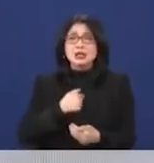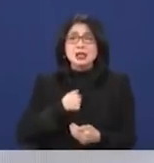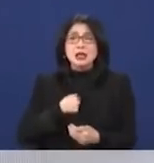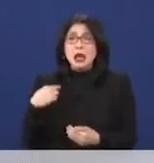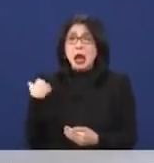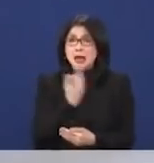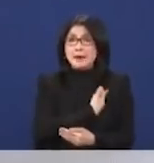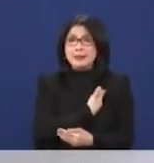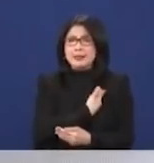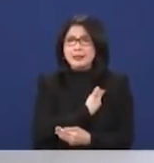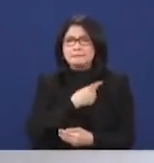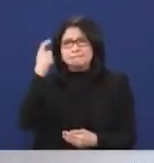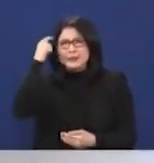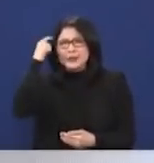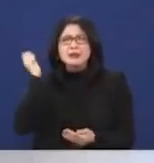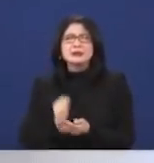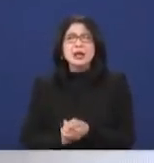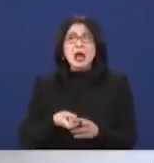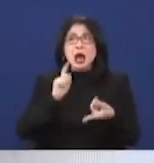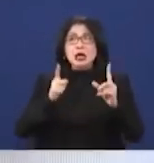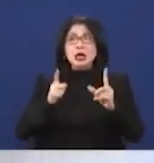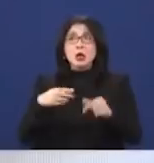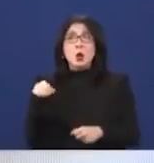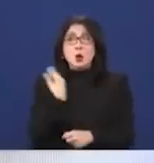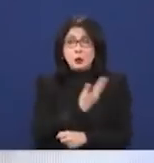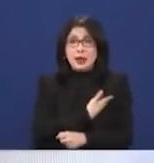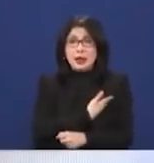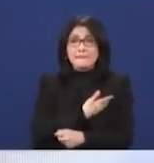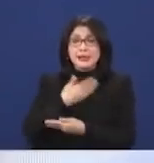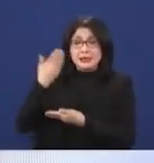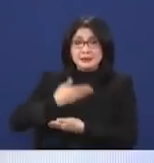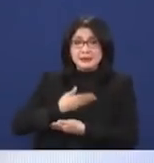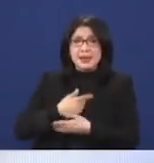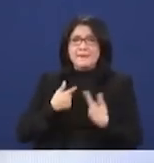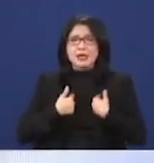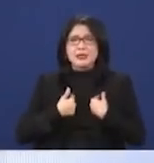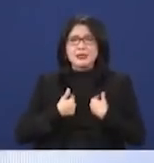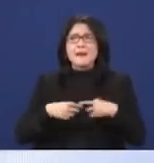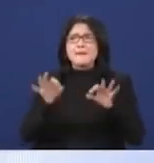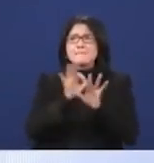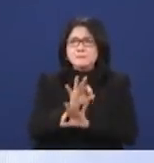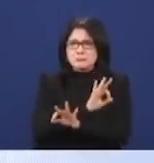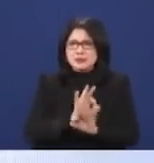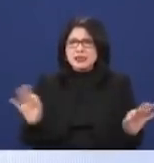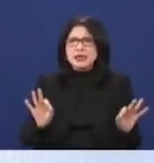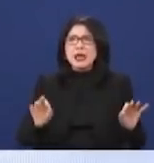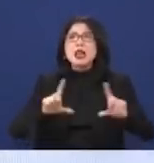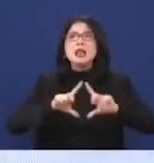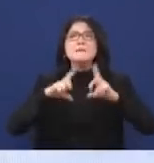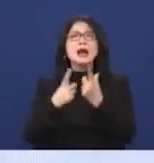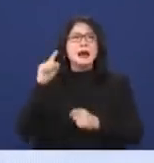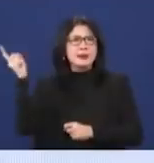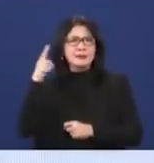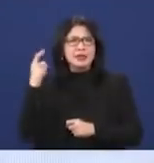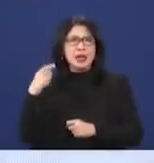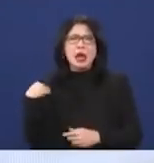Kami berpendapat bahwa kalau kami menerima mandat, kami akan membersihkan lembaga-lembaga pemerintah, kami